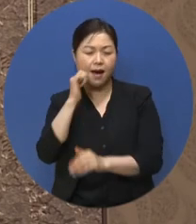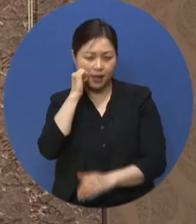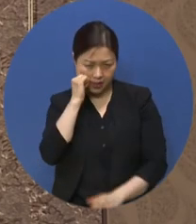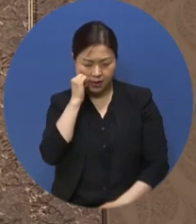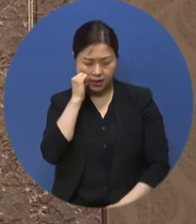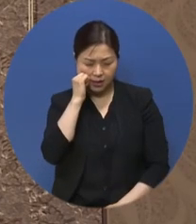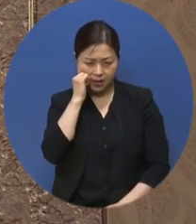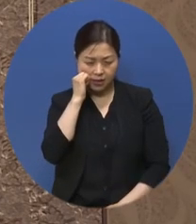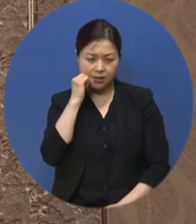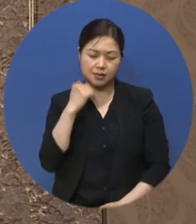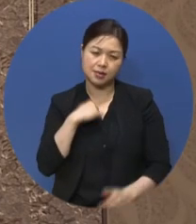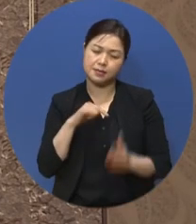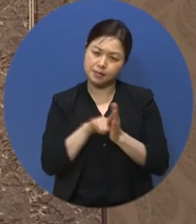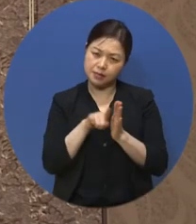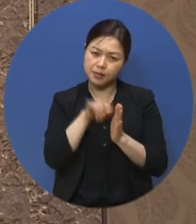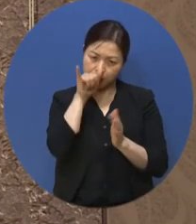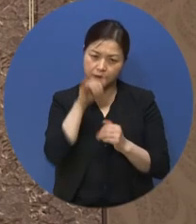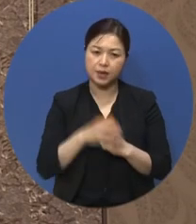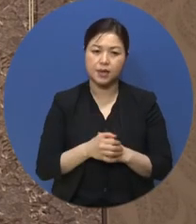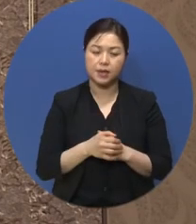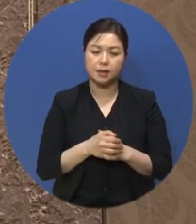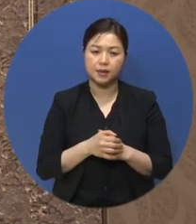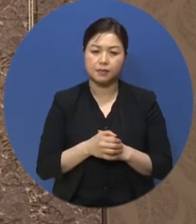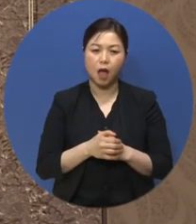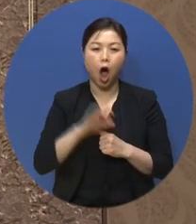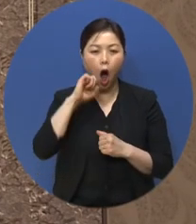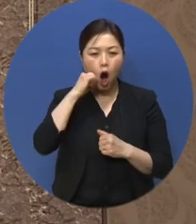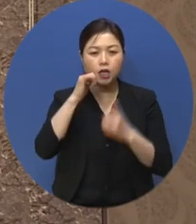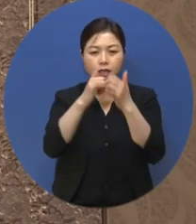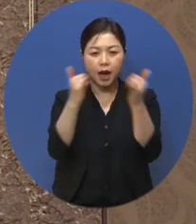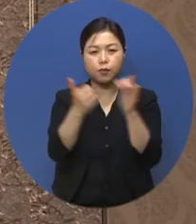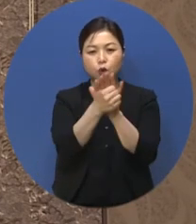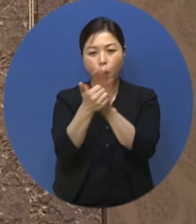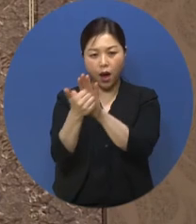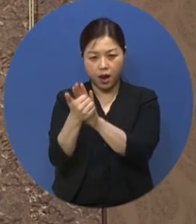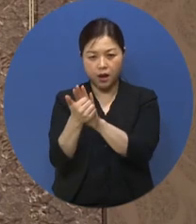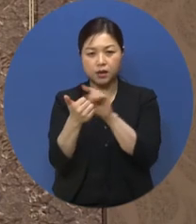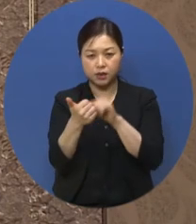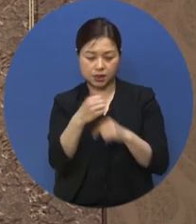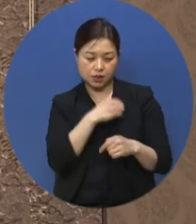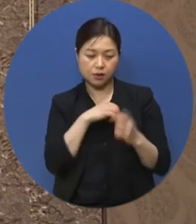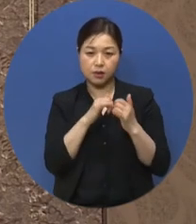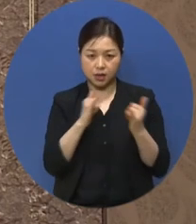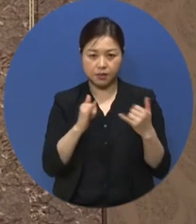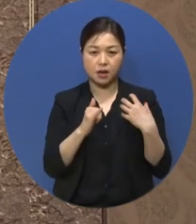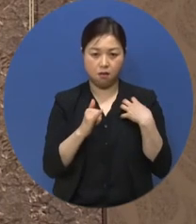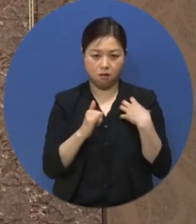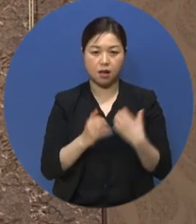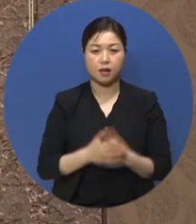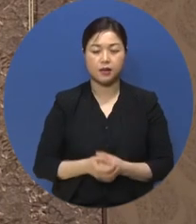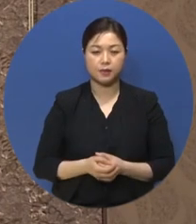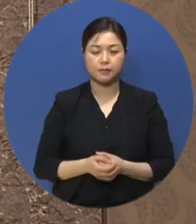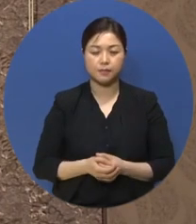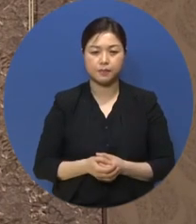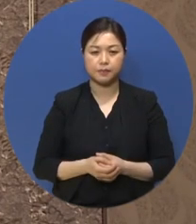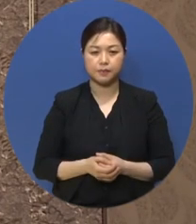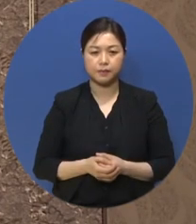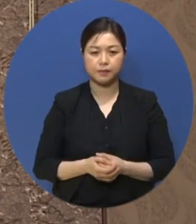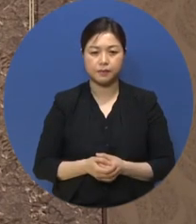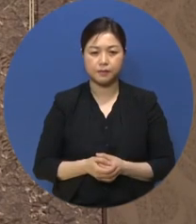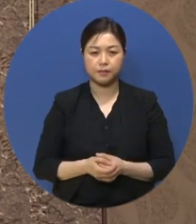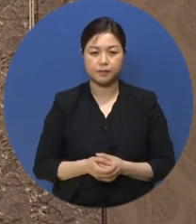신조고요. 어려운 사람들을 도와주는 게 우리 의원들이 해야 될 일이고 네.